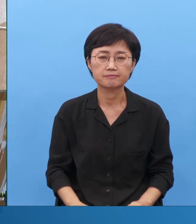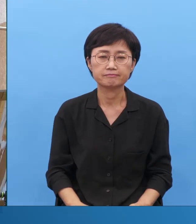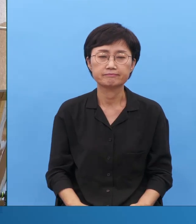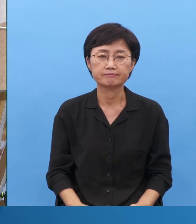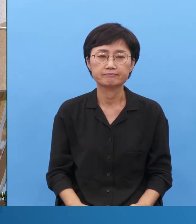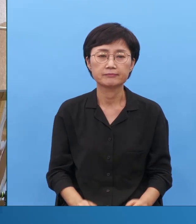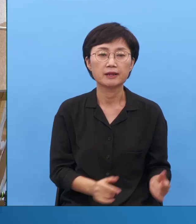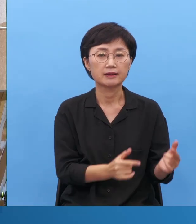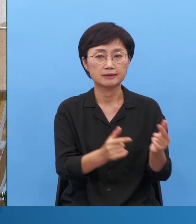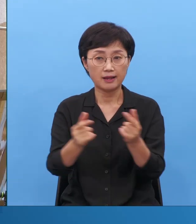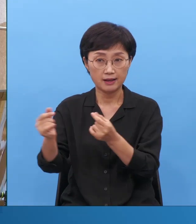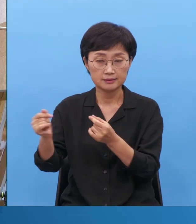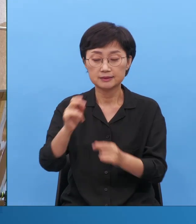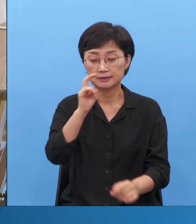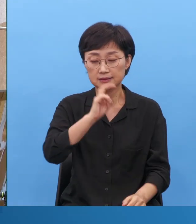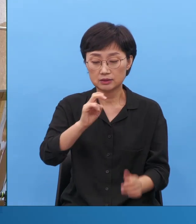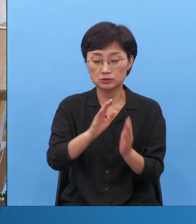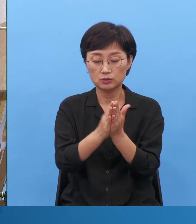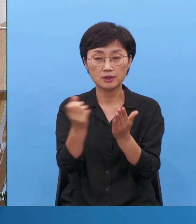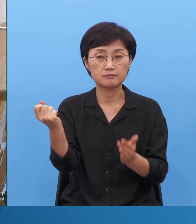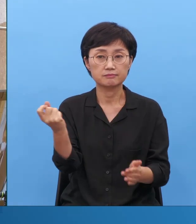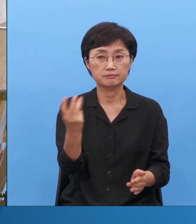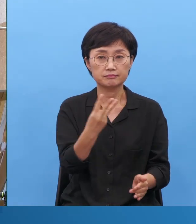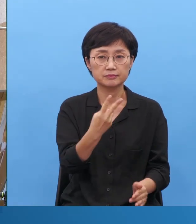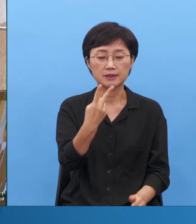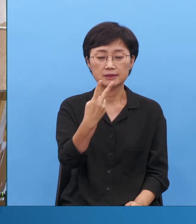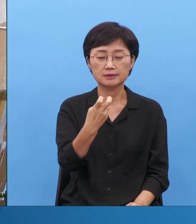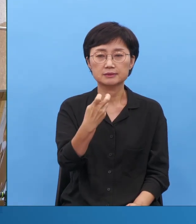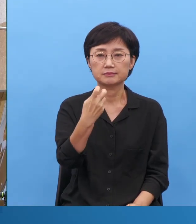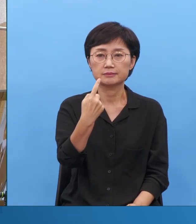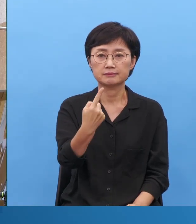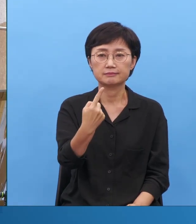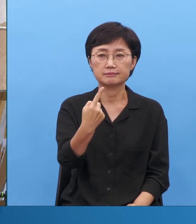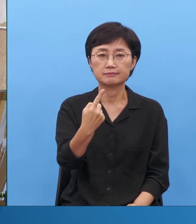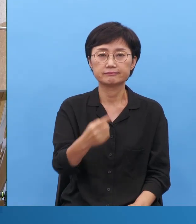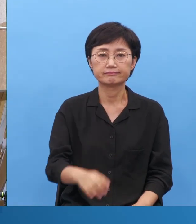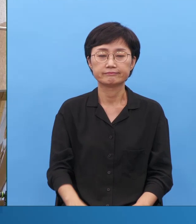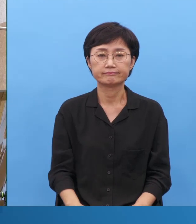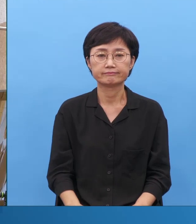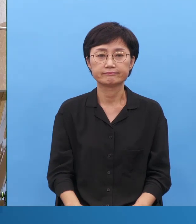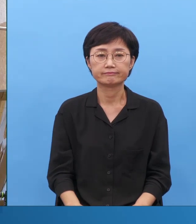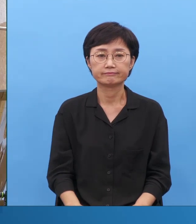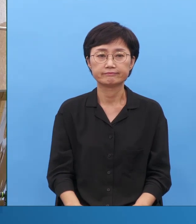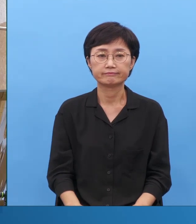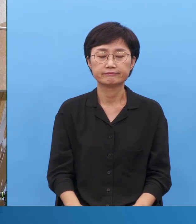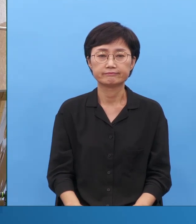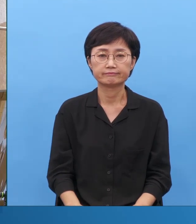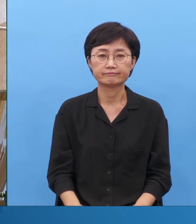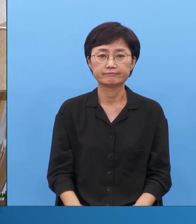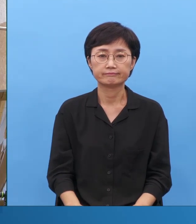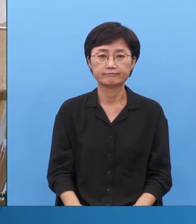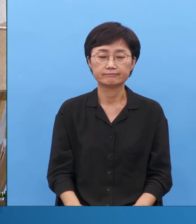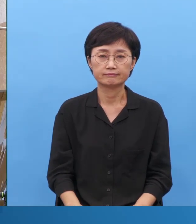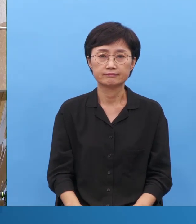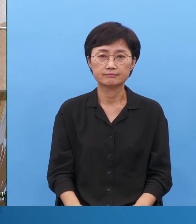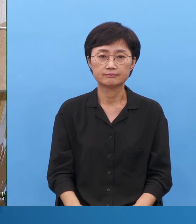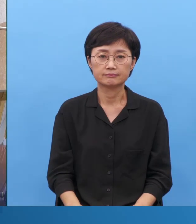우리 다 함께 찬송가 21장 찬양을 드리겠습니다. Let us all give praise with hymnal number 21.